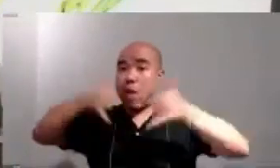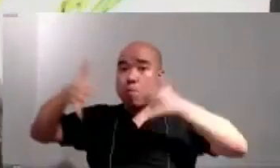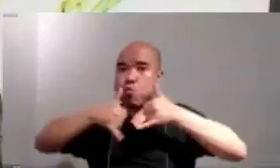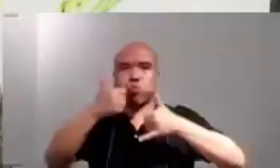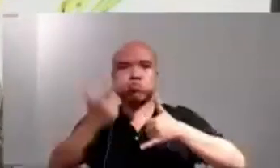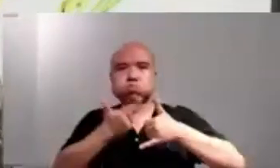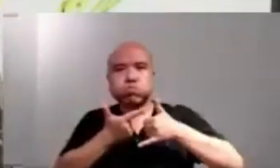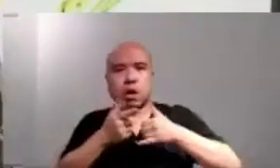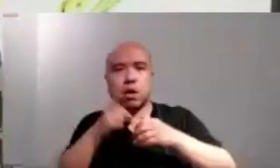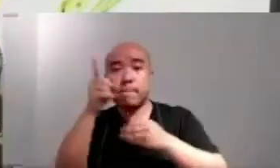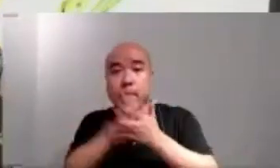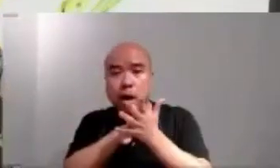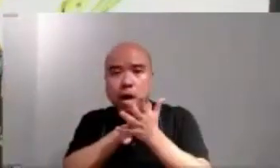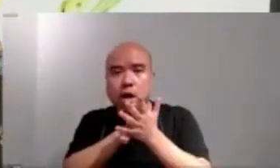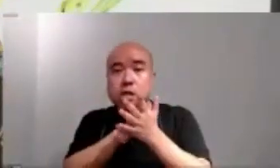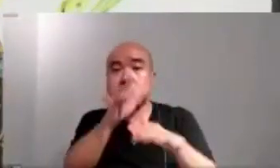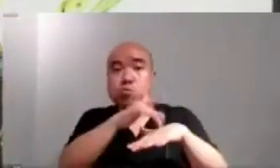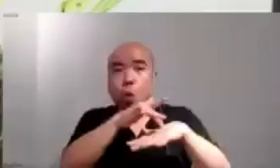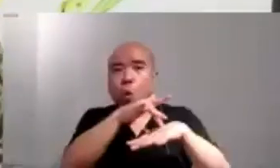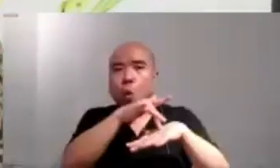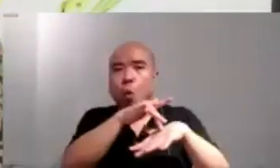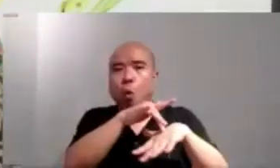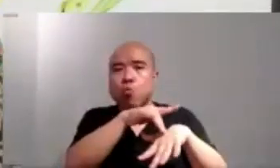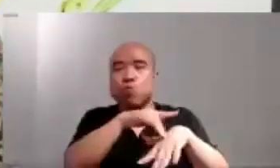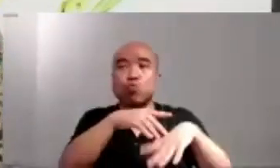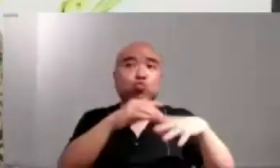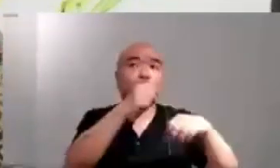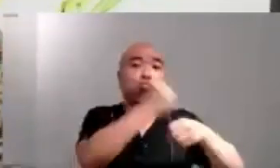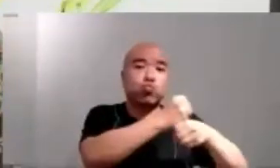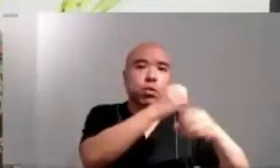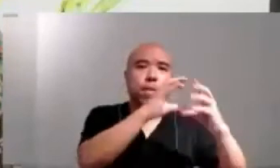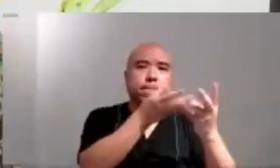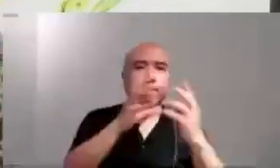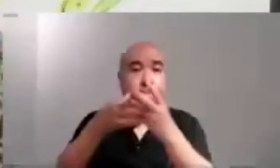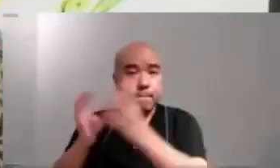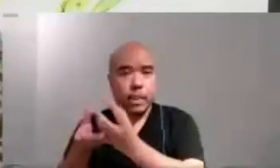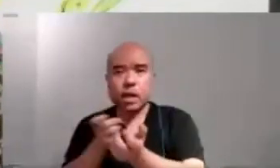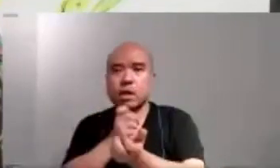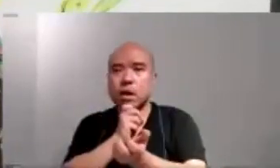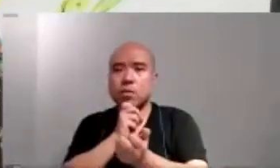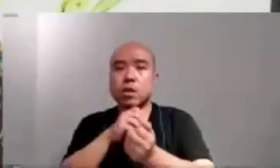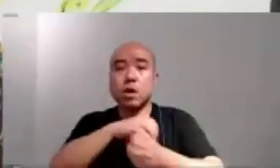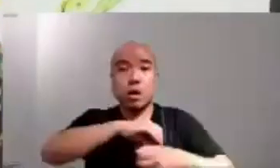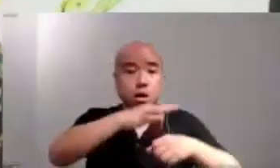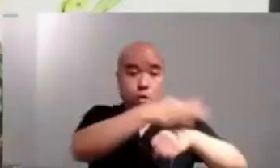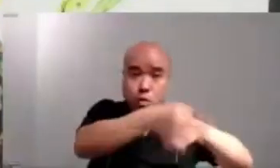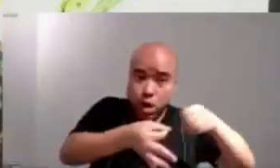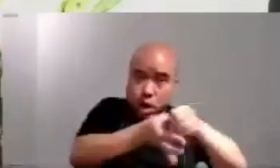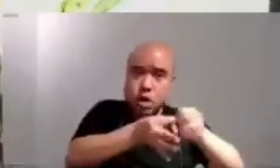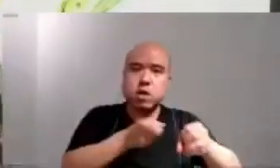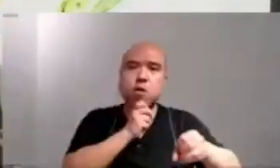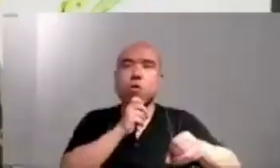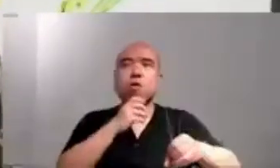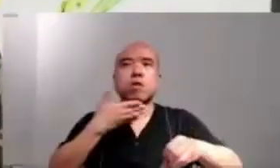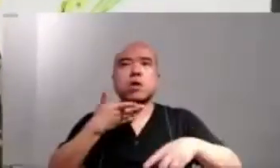過網上嘅直播咧，接觸到各行各業嘅朋友、唔同地方嘅朋友、唔同年齡層嘅朋友。喺呢度，